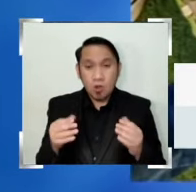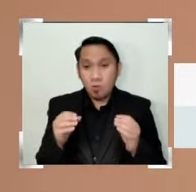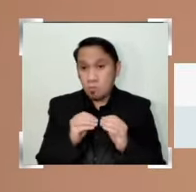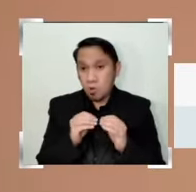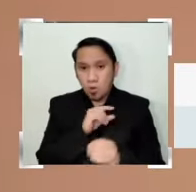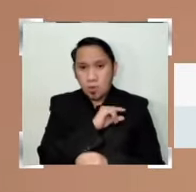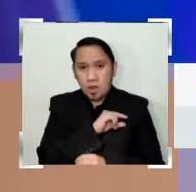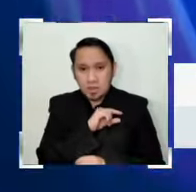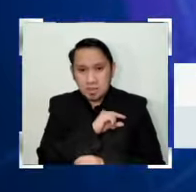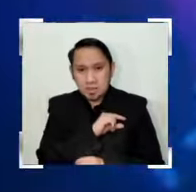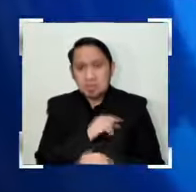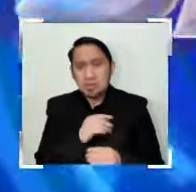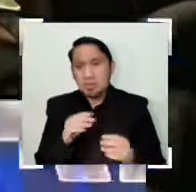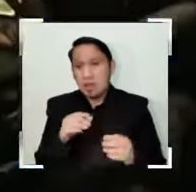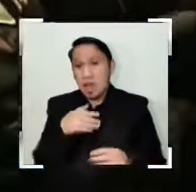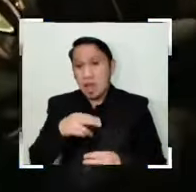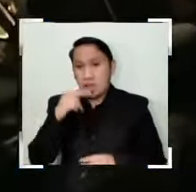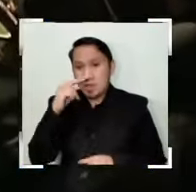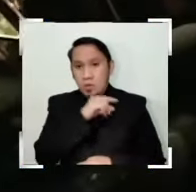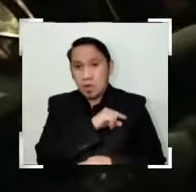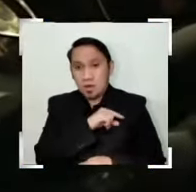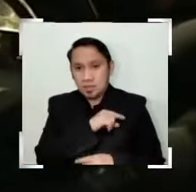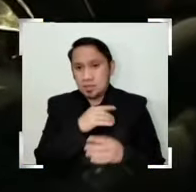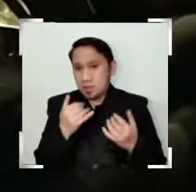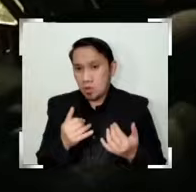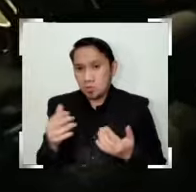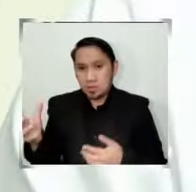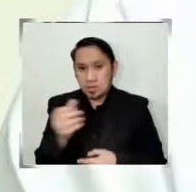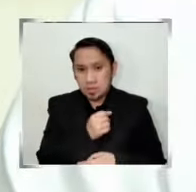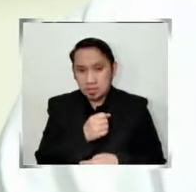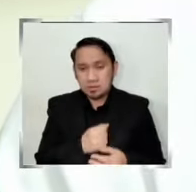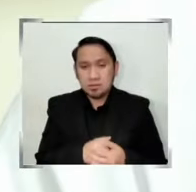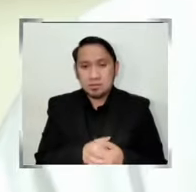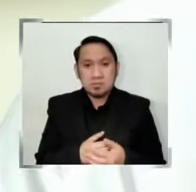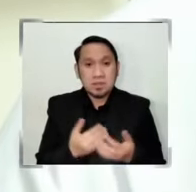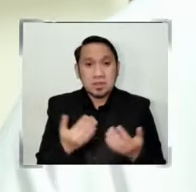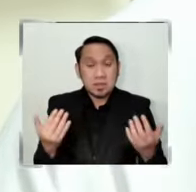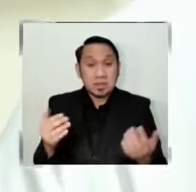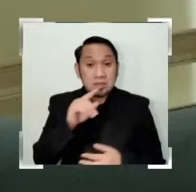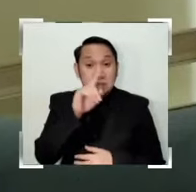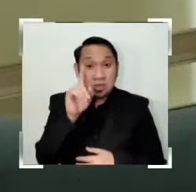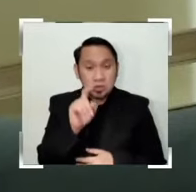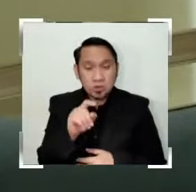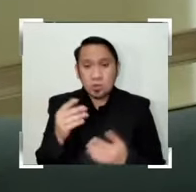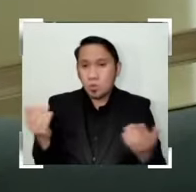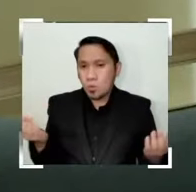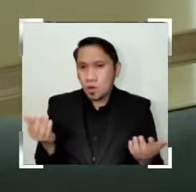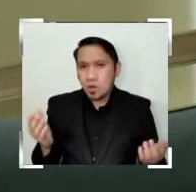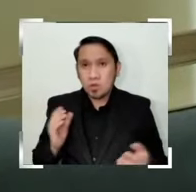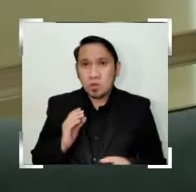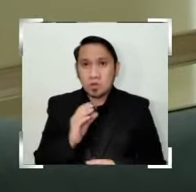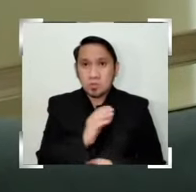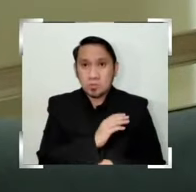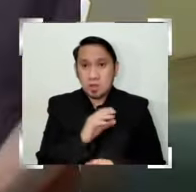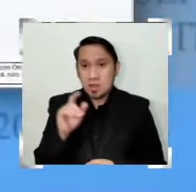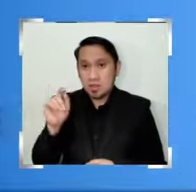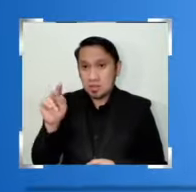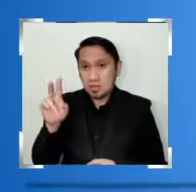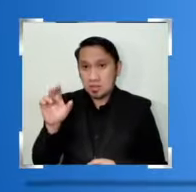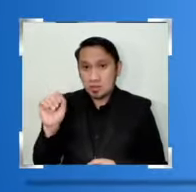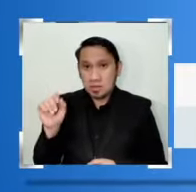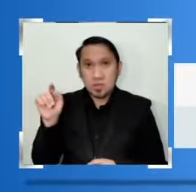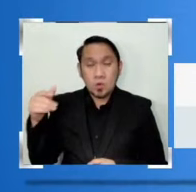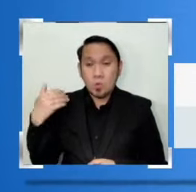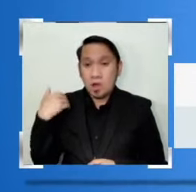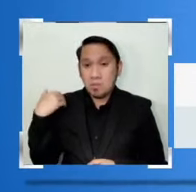Yes, ma'am. Yes, ma'am. Ang tanong ngayon, nasaan na si Representative Arnie Teves? Wala pa kasi siya sa Pilipinas.